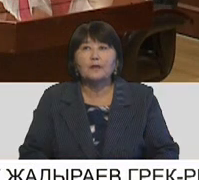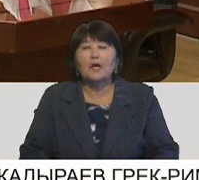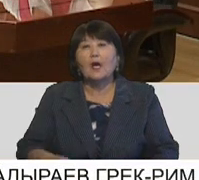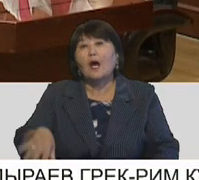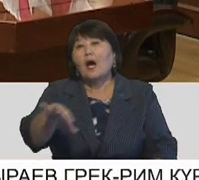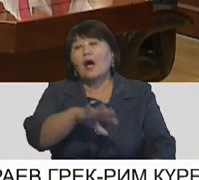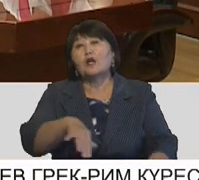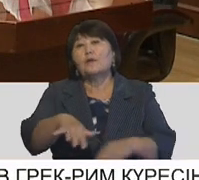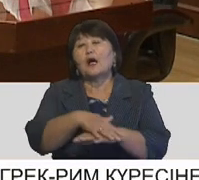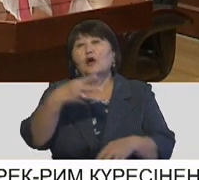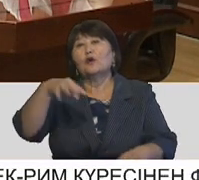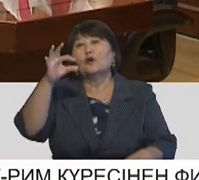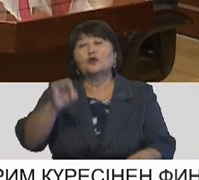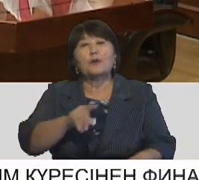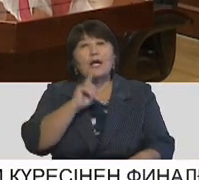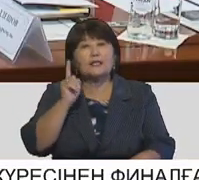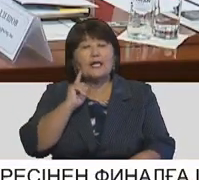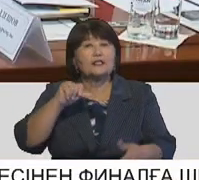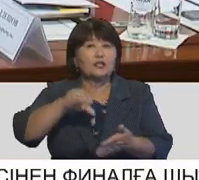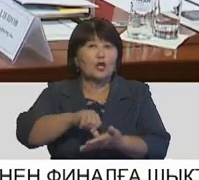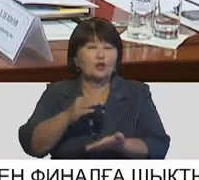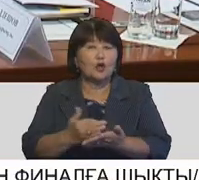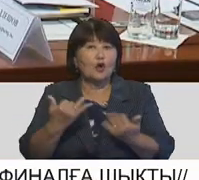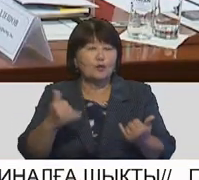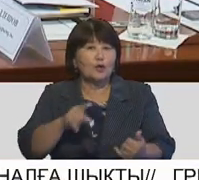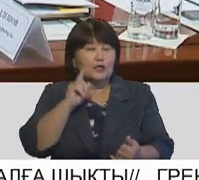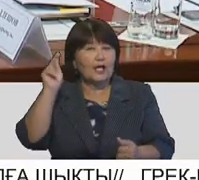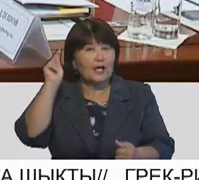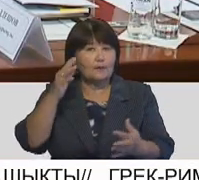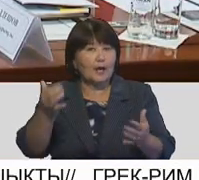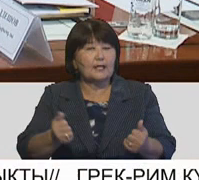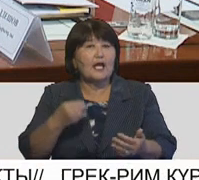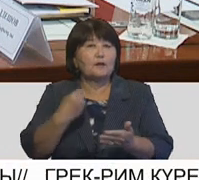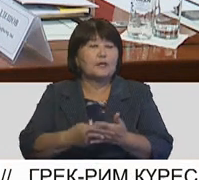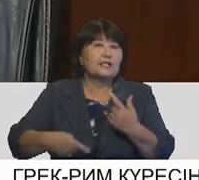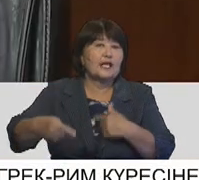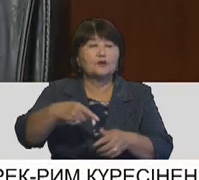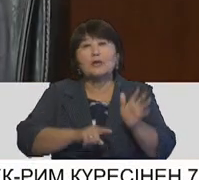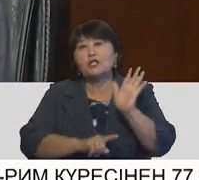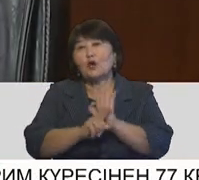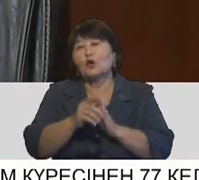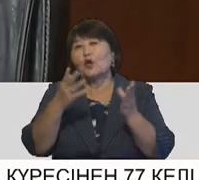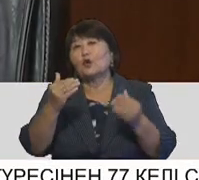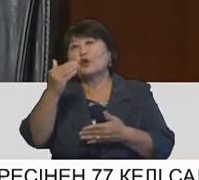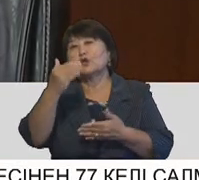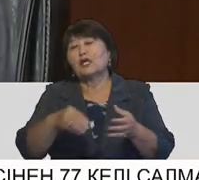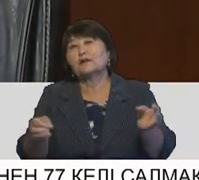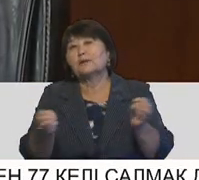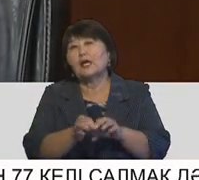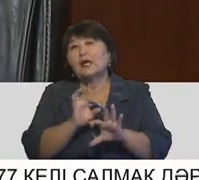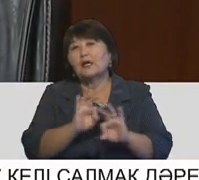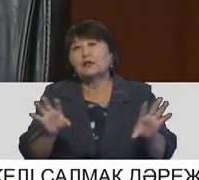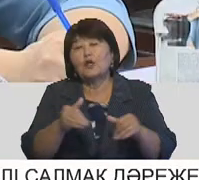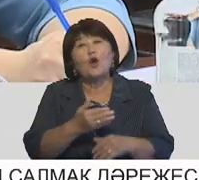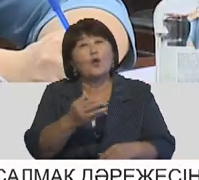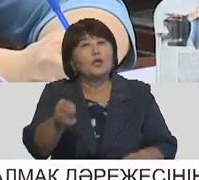Аймақ халқының 30% жастардан тұрады. Бүгінгі буынның білім алып, бизнес бастамаларын қолдау жайы күн тәртібінен түскен емес.